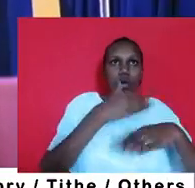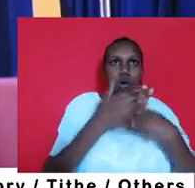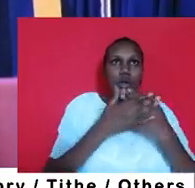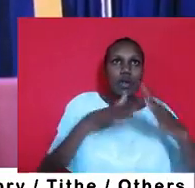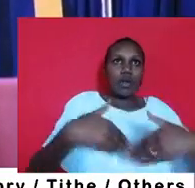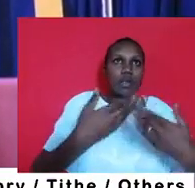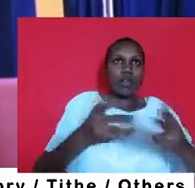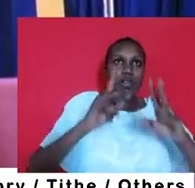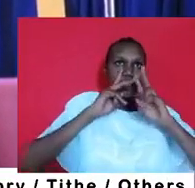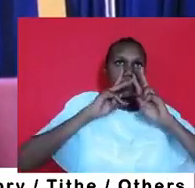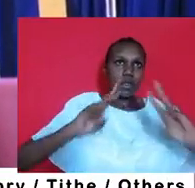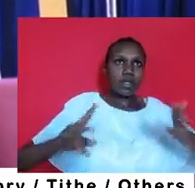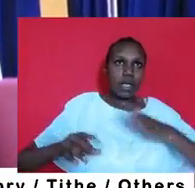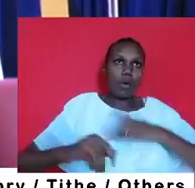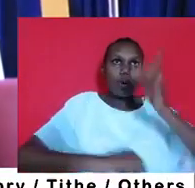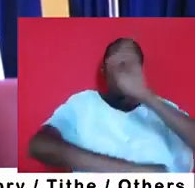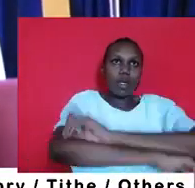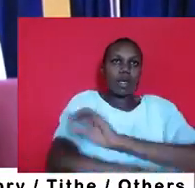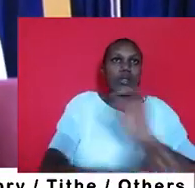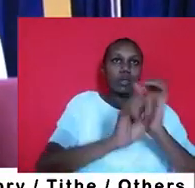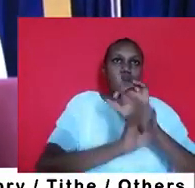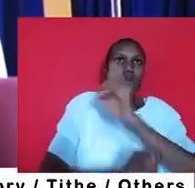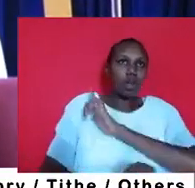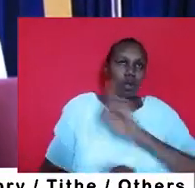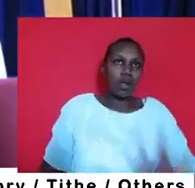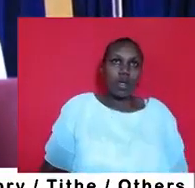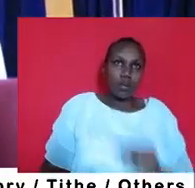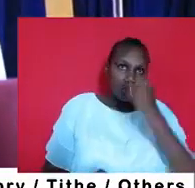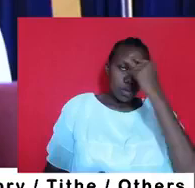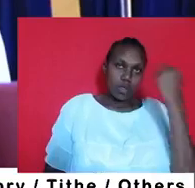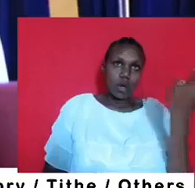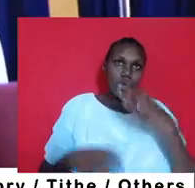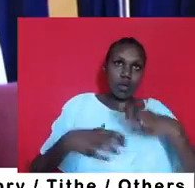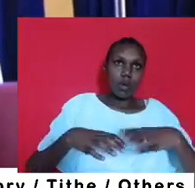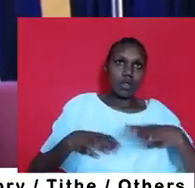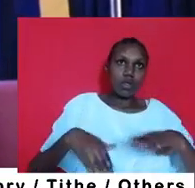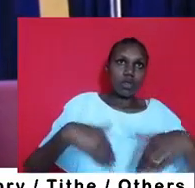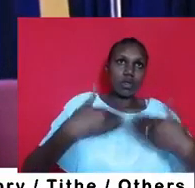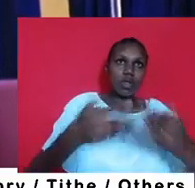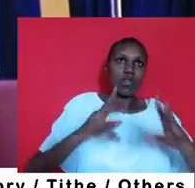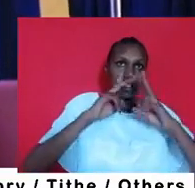Utupe amani siku zetu, ee Bwana.